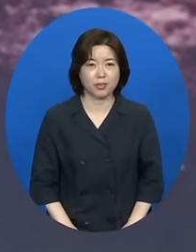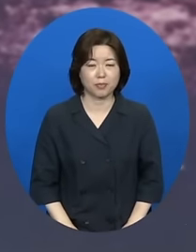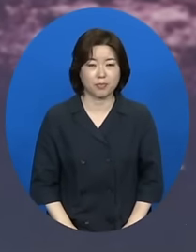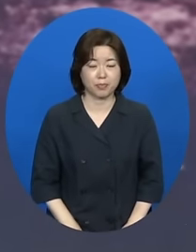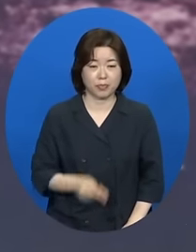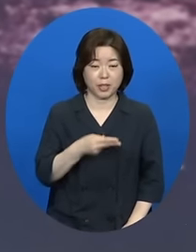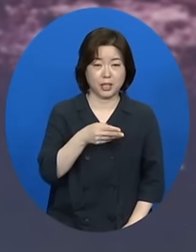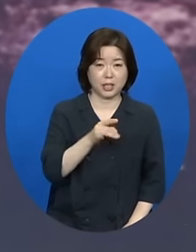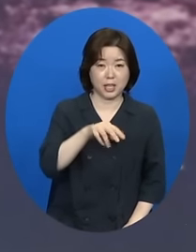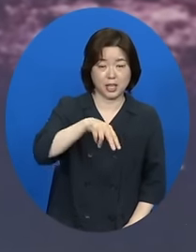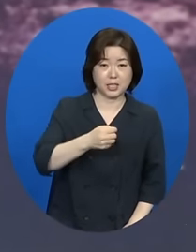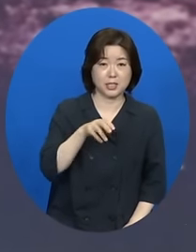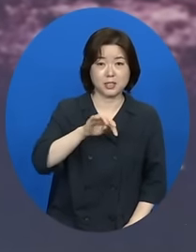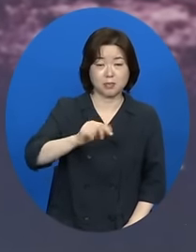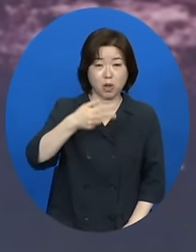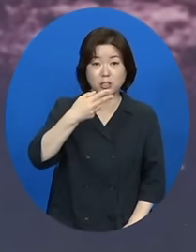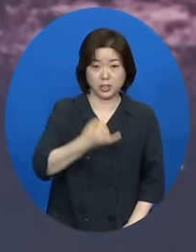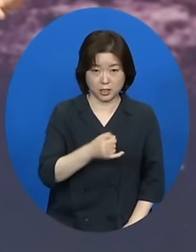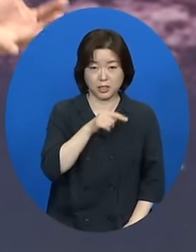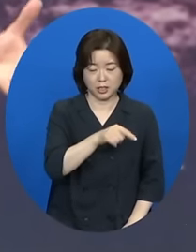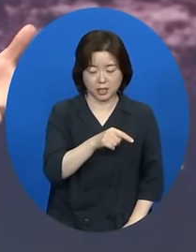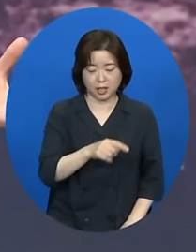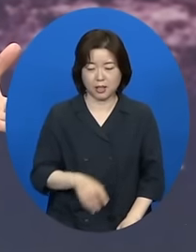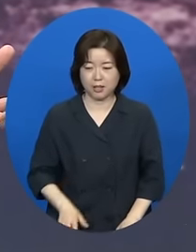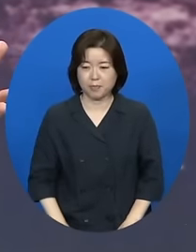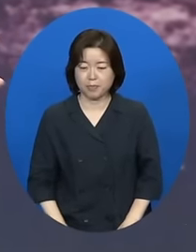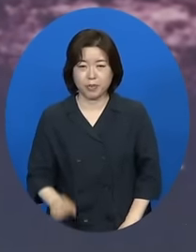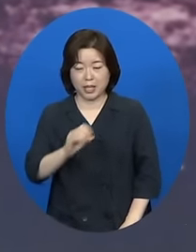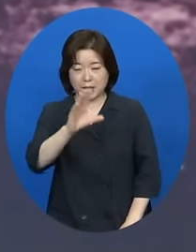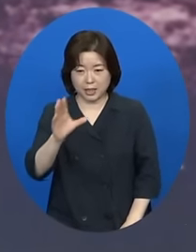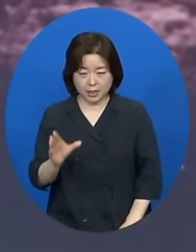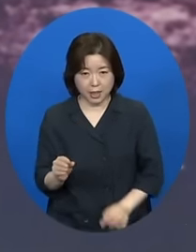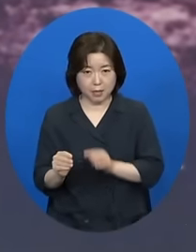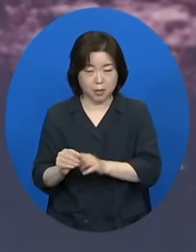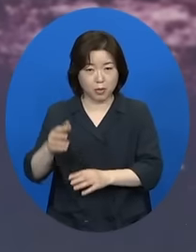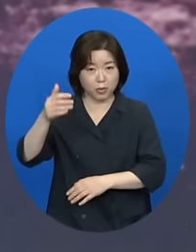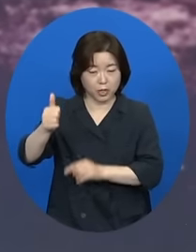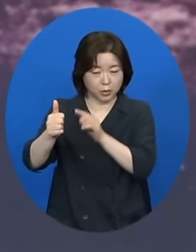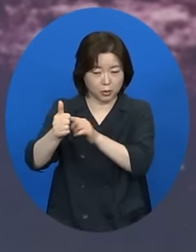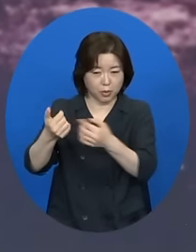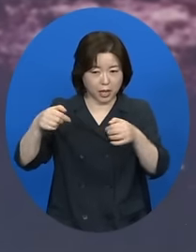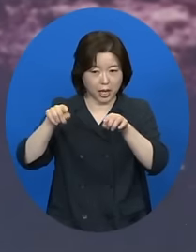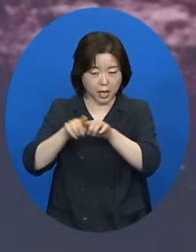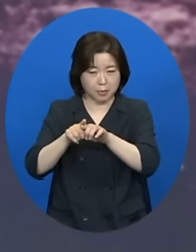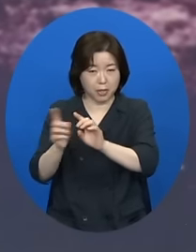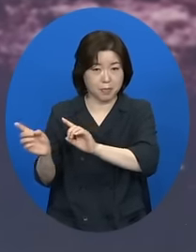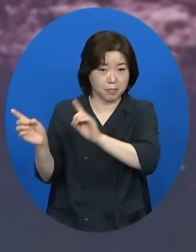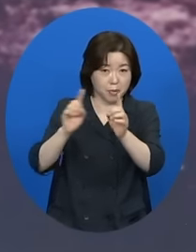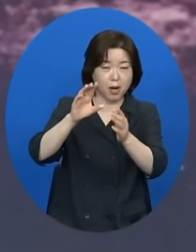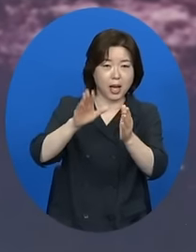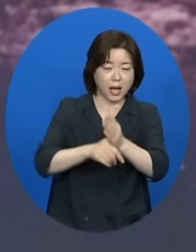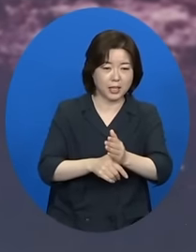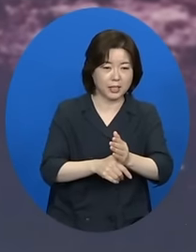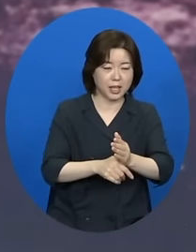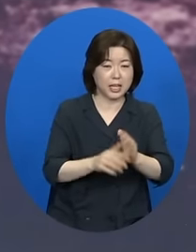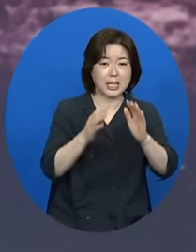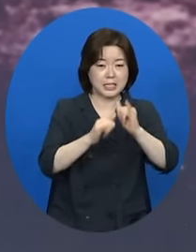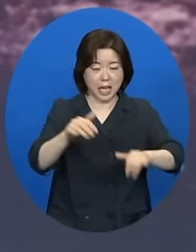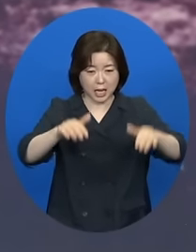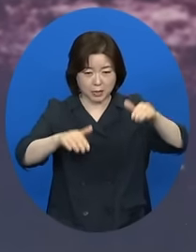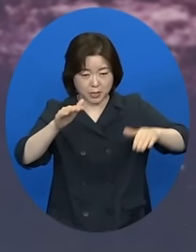데스몬드 투투가 만델라 대통령과 함께 남아공을 다시 재건하면서 인종차별을 행한 이들을 처벌할